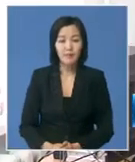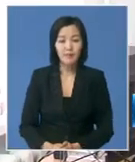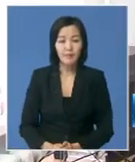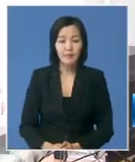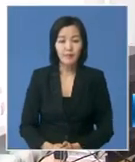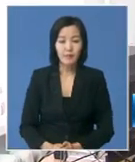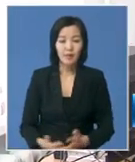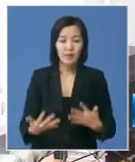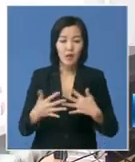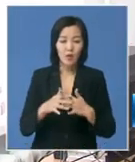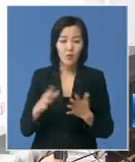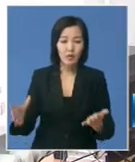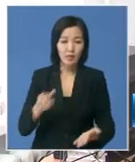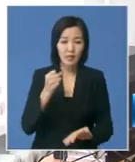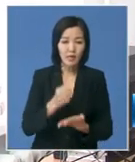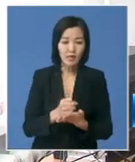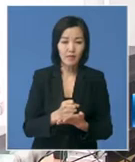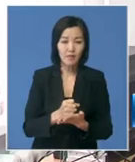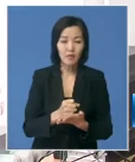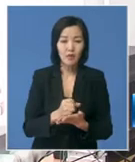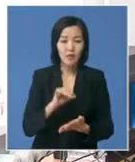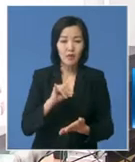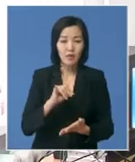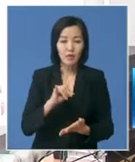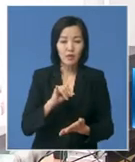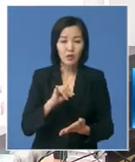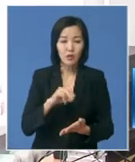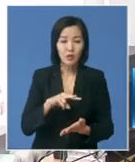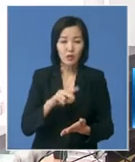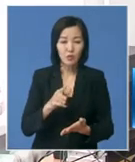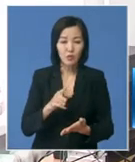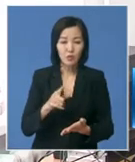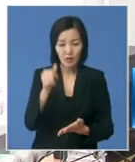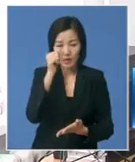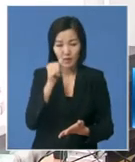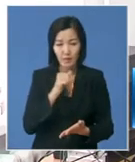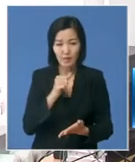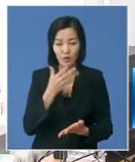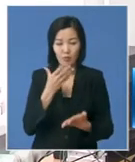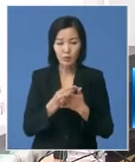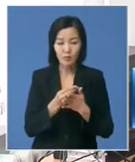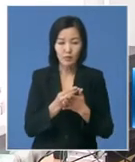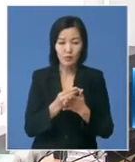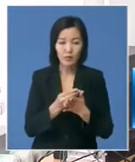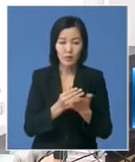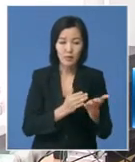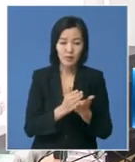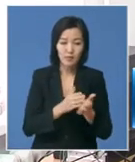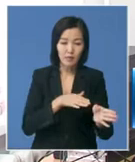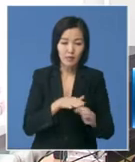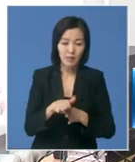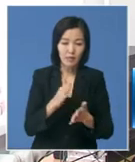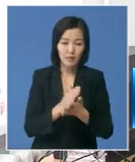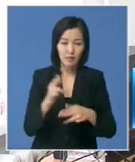Осы ауылға тағайындалып, үйін айына бастап, соң жарты жылдық қызметін атқарып отырмын. Опорный пункт